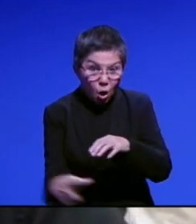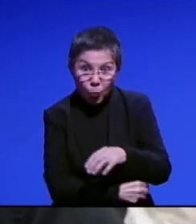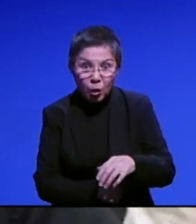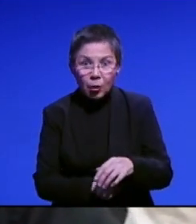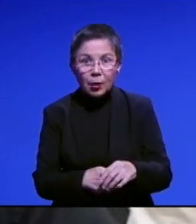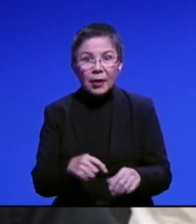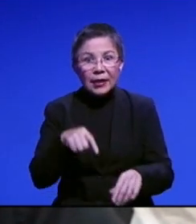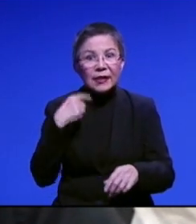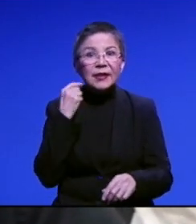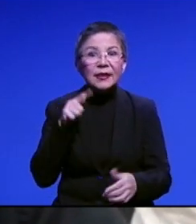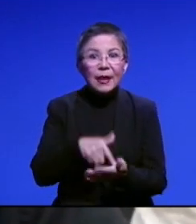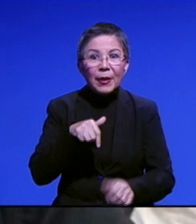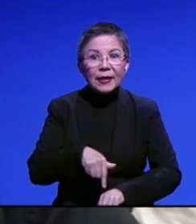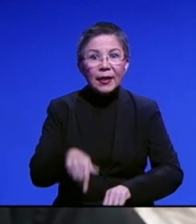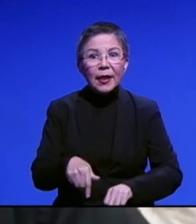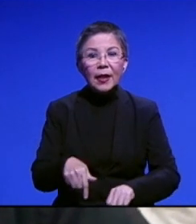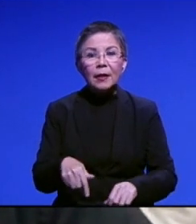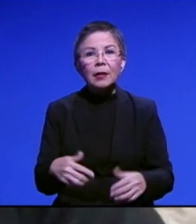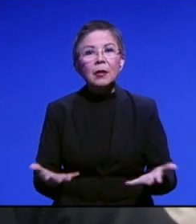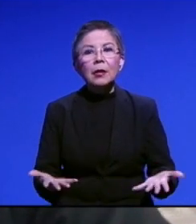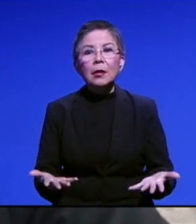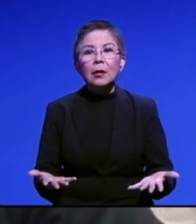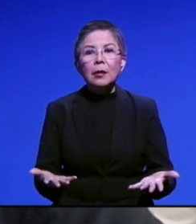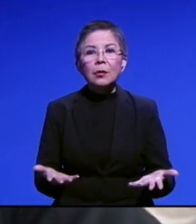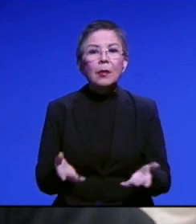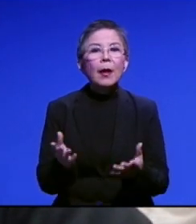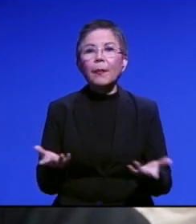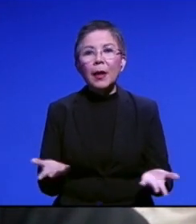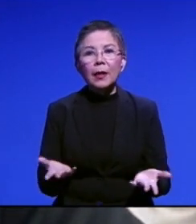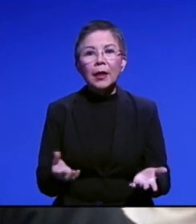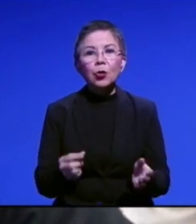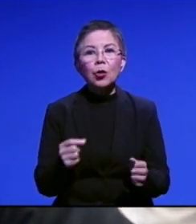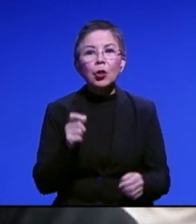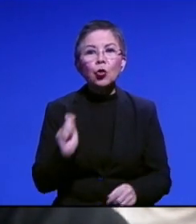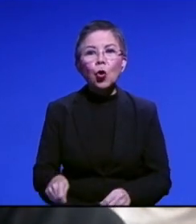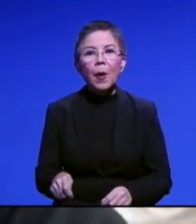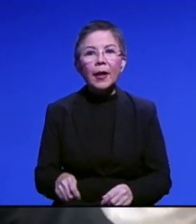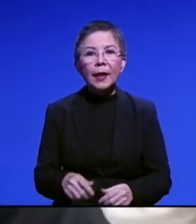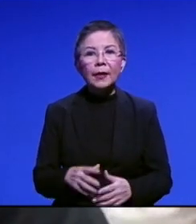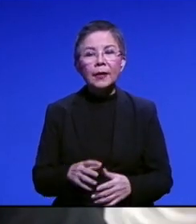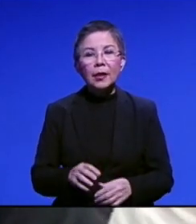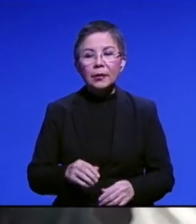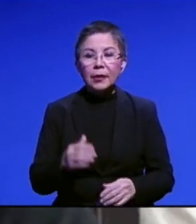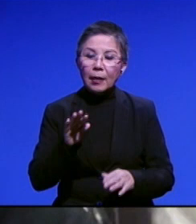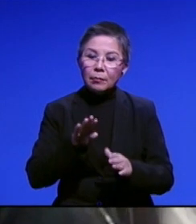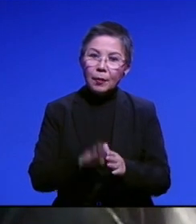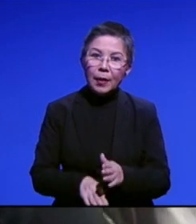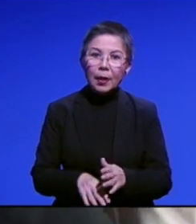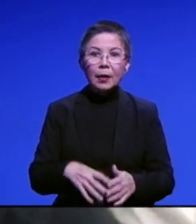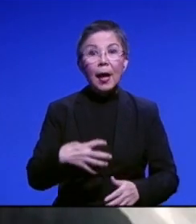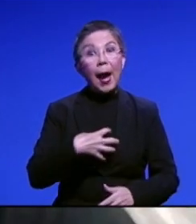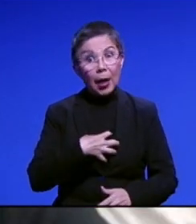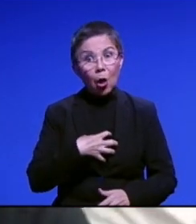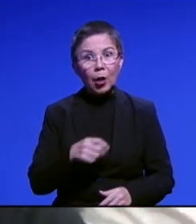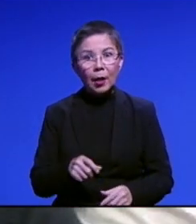siapapun itu menurut kami tetap tidak bisa dibenarkan karena itu merupakan hukuman yang tidak manusiawi dan merendahkan martabat manusia.